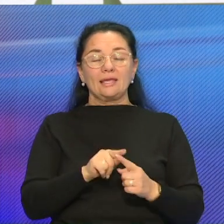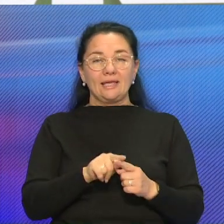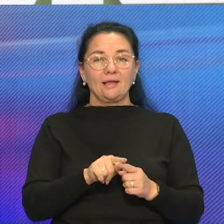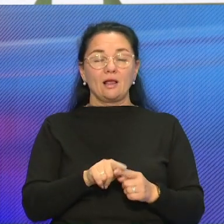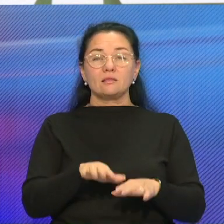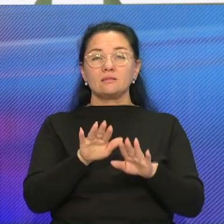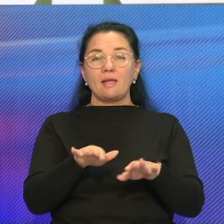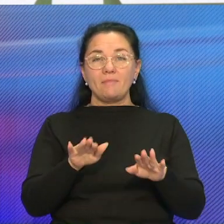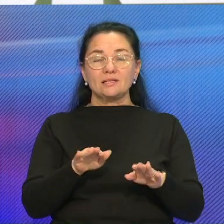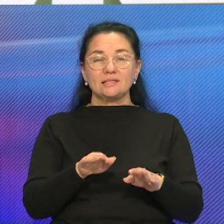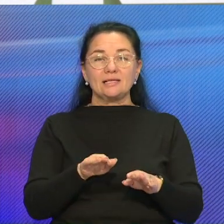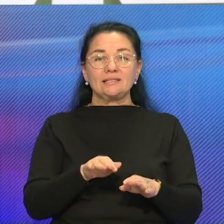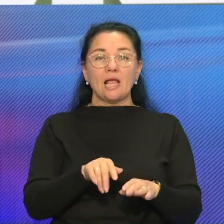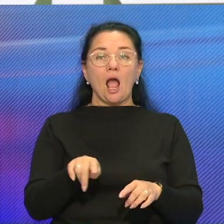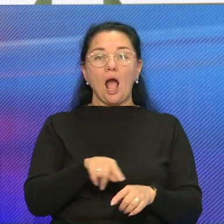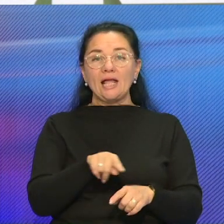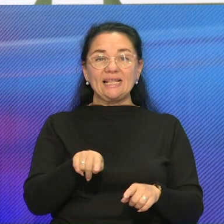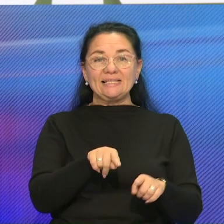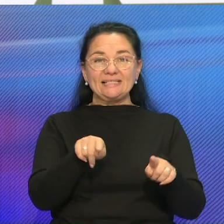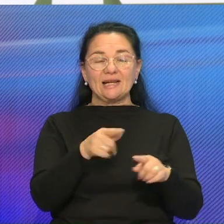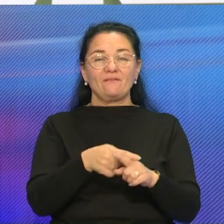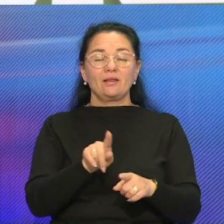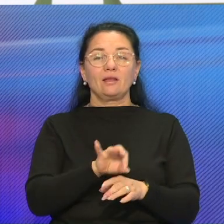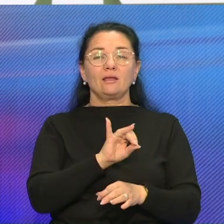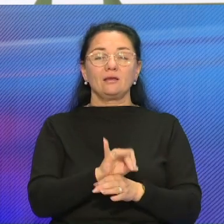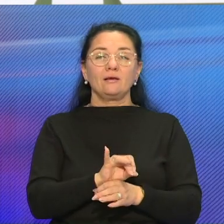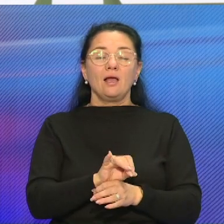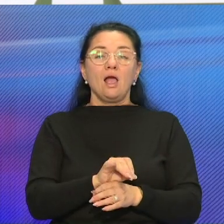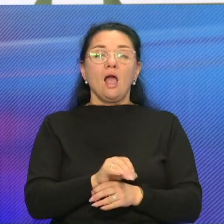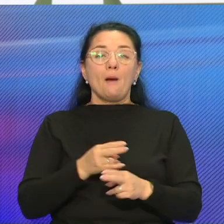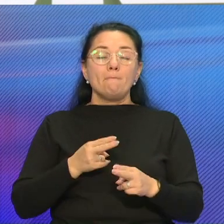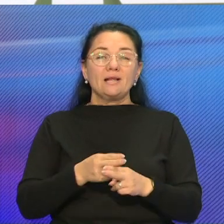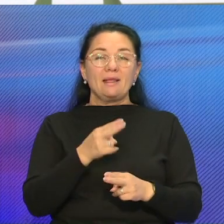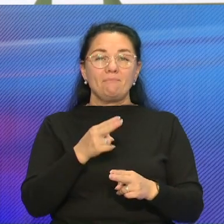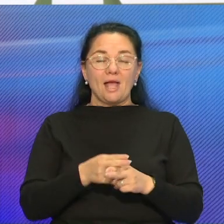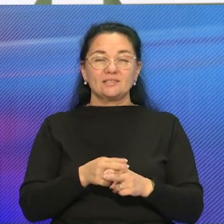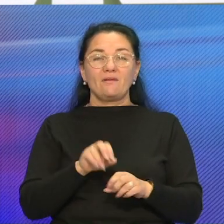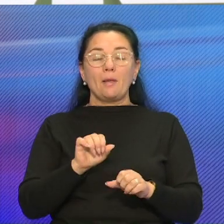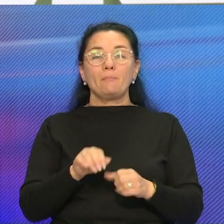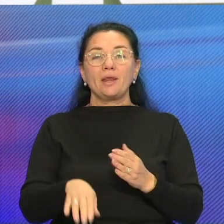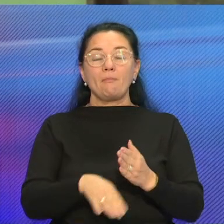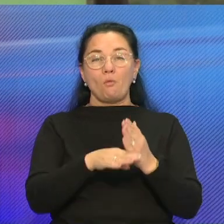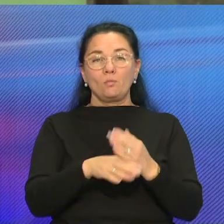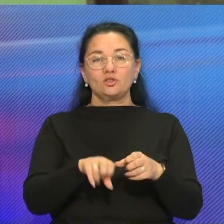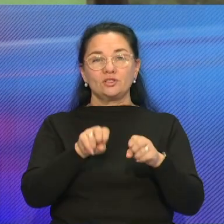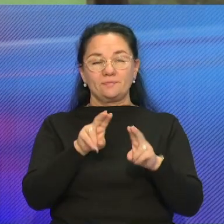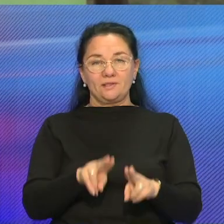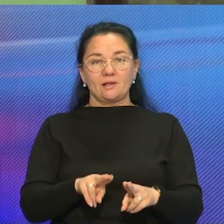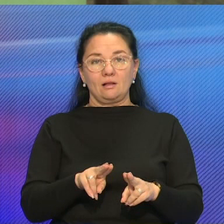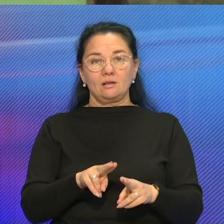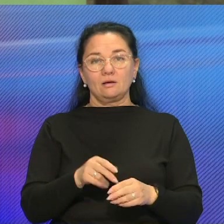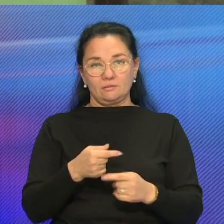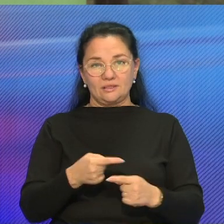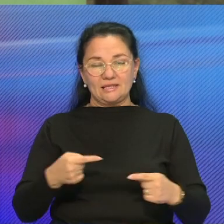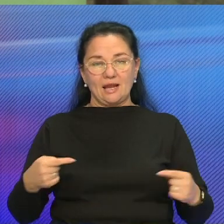на местности, преодоление препятствий пересеченной местности при помощи специальных средств. Все мы знаем с